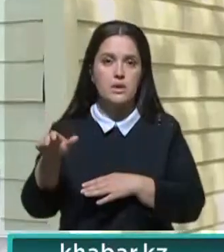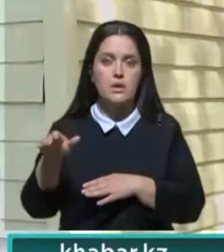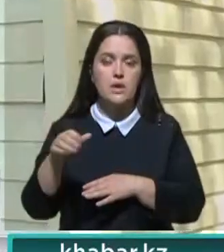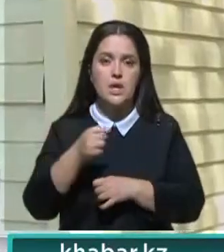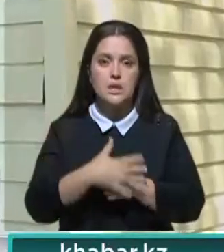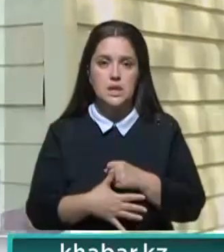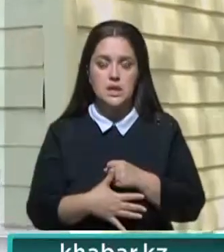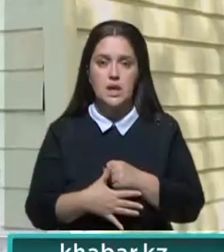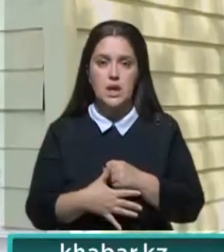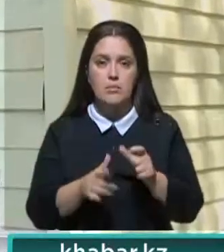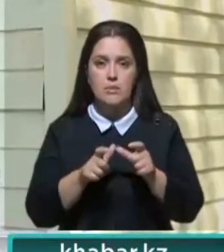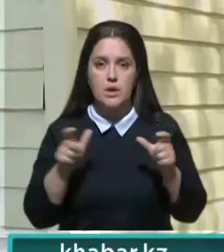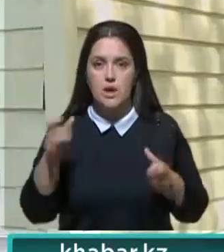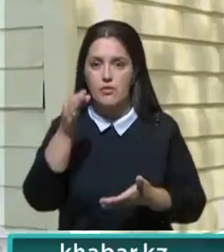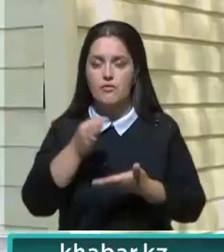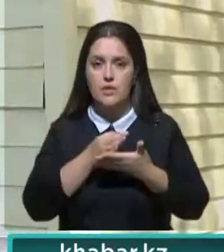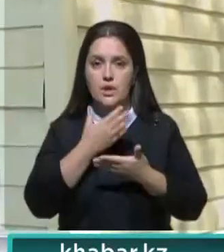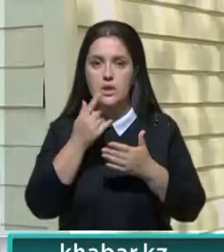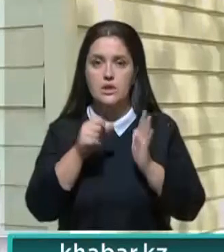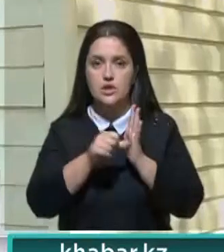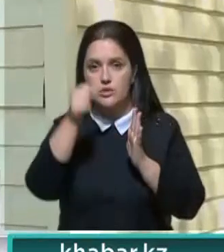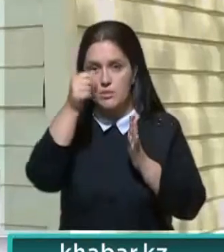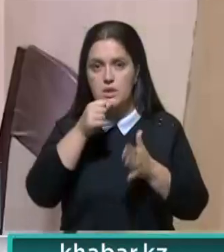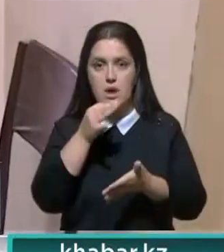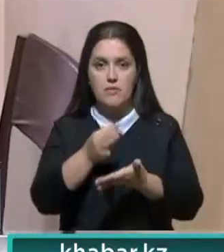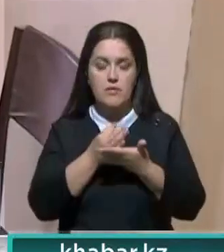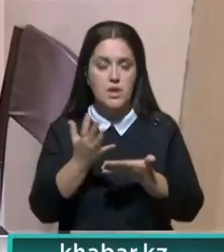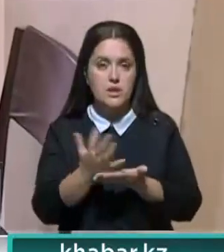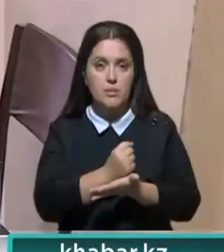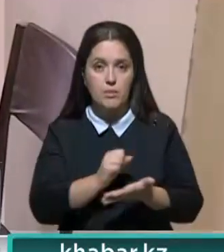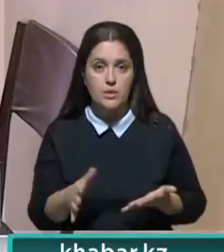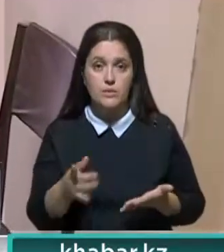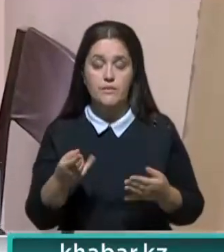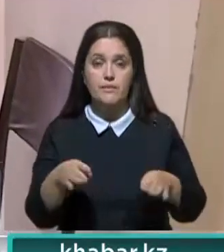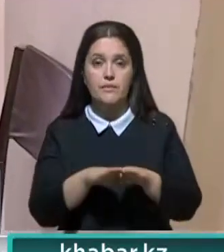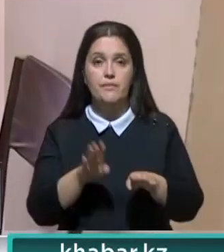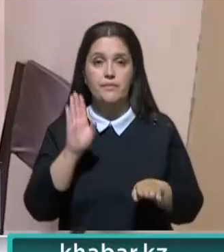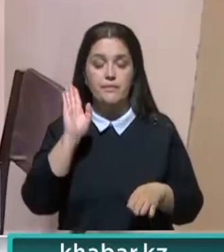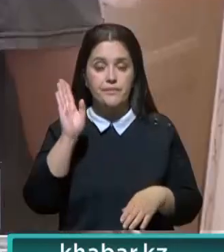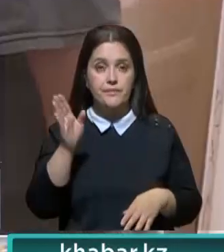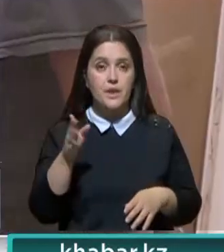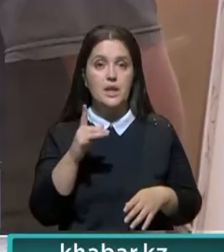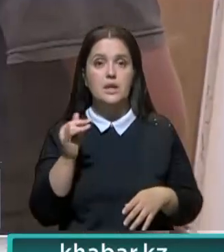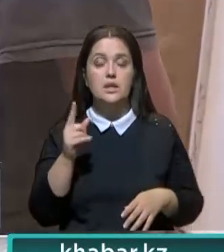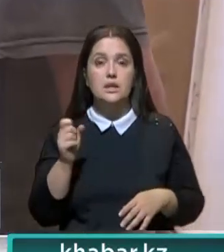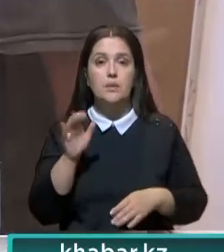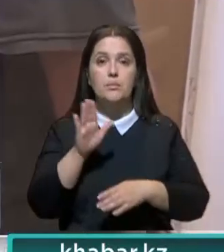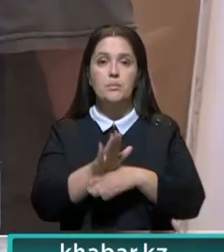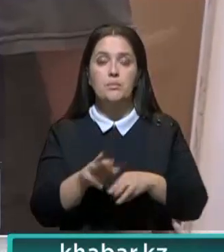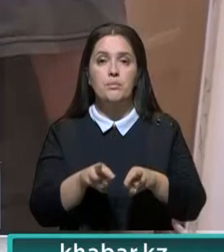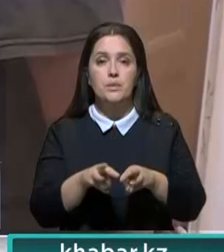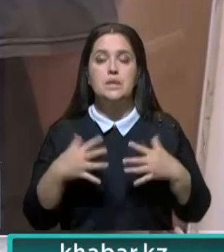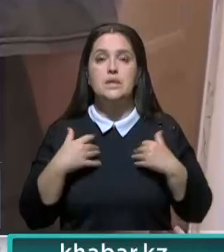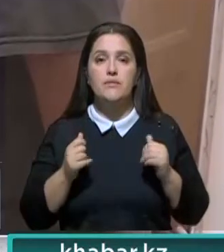Центральный аппарат Центральный аппараты это не дал за 6 месяцев не получили на грани закрытия в пункт В Рудном оказался из-за приказа Министра